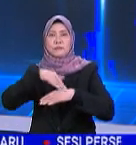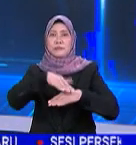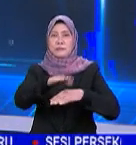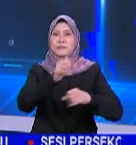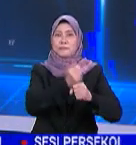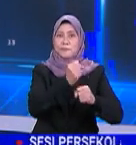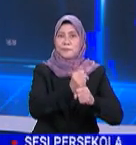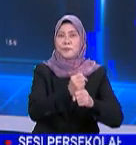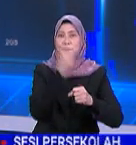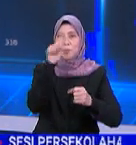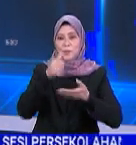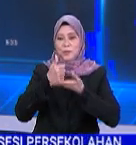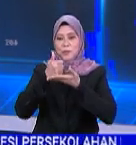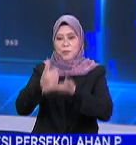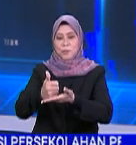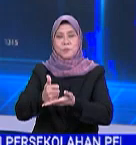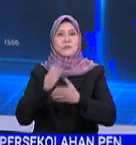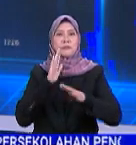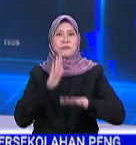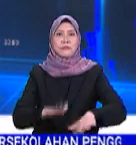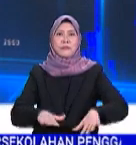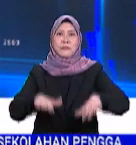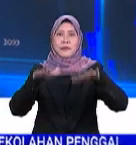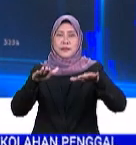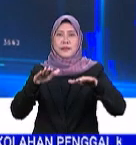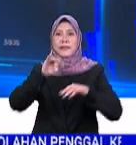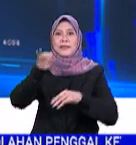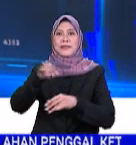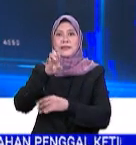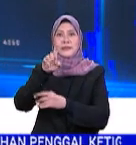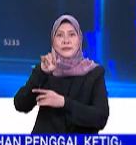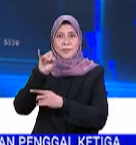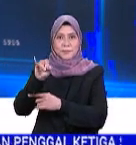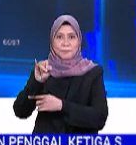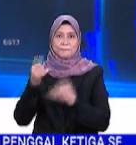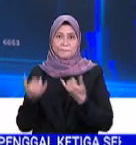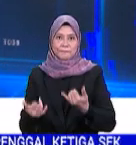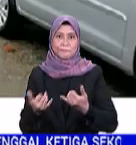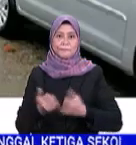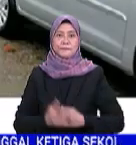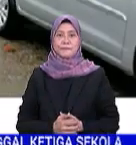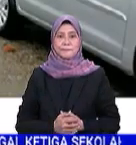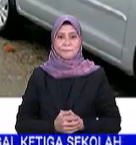membantu penduduk terjejas banjir di Jeli ketika ini.